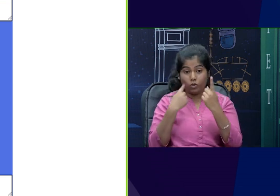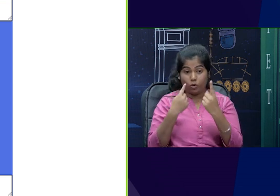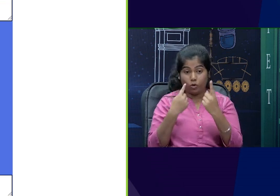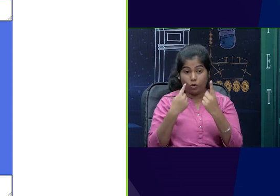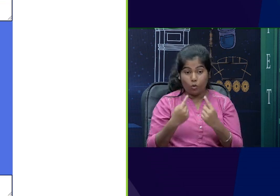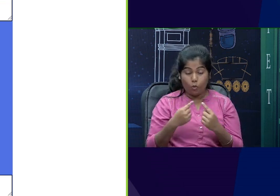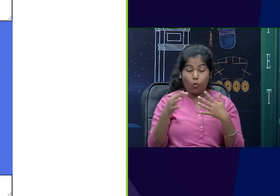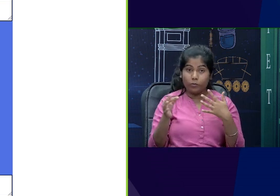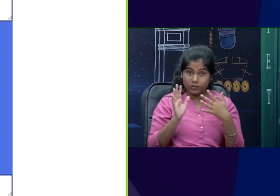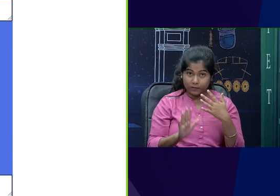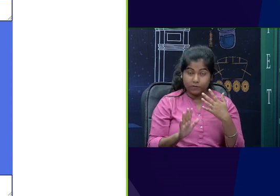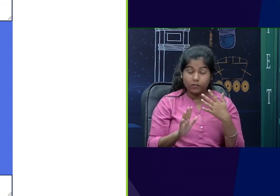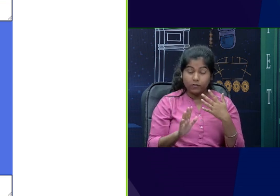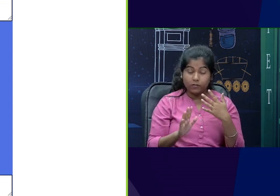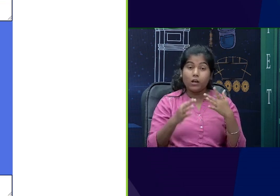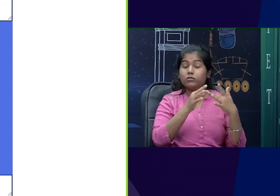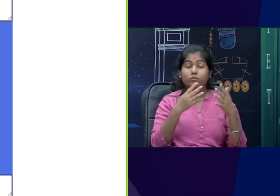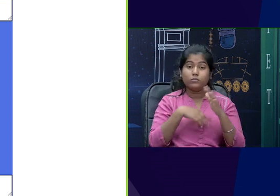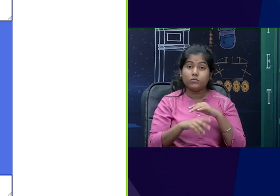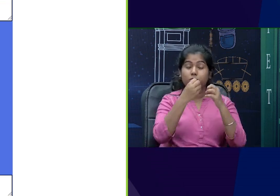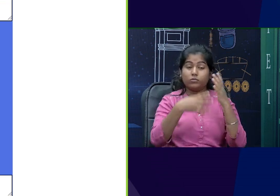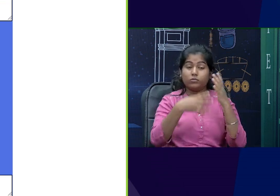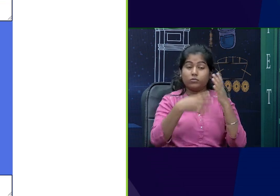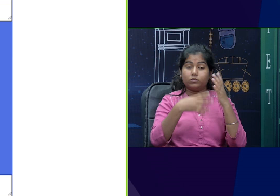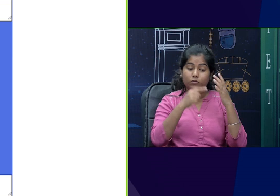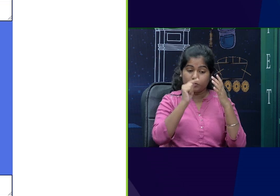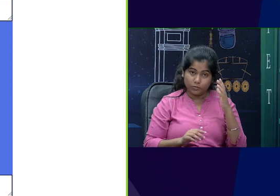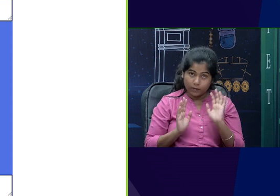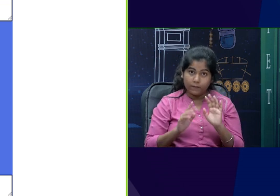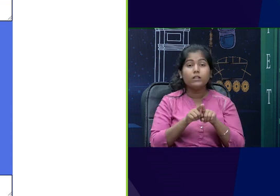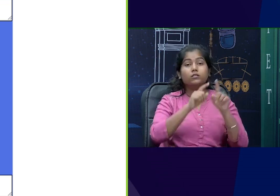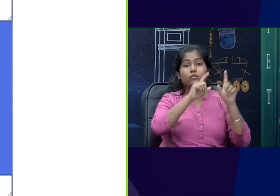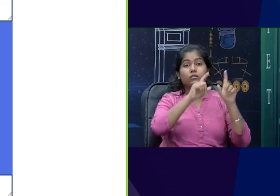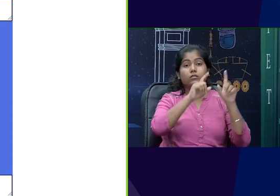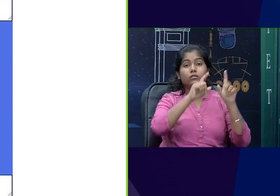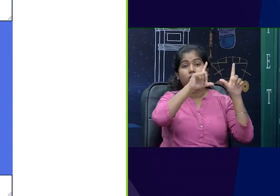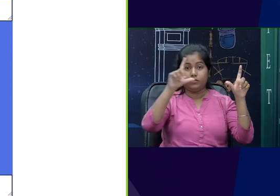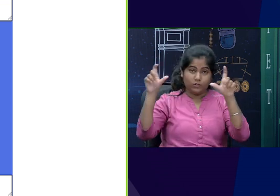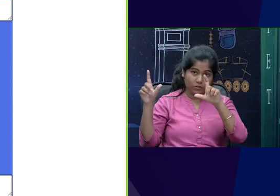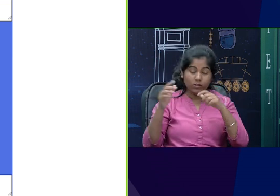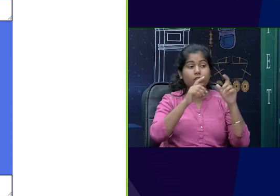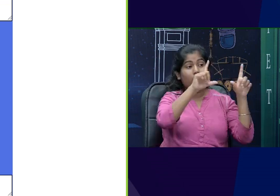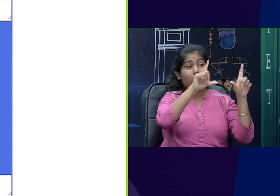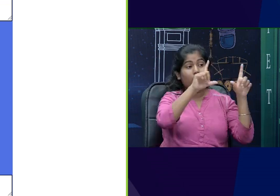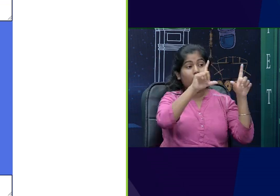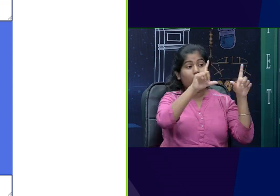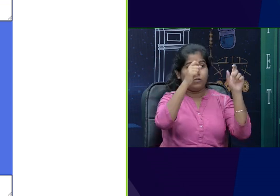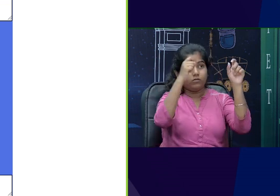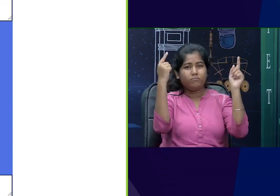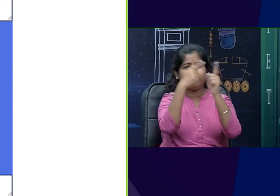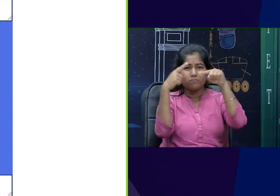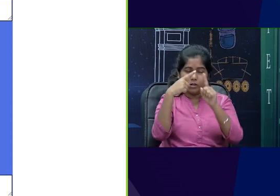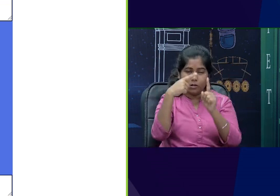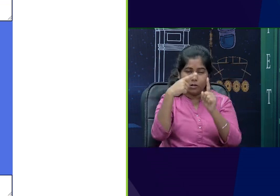के लिए भी जो इसमें बहुत सारे ऑप्शन है, आपके इमेज टू इमेज मैचिंग है, इमेज टू टेक्स्ट मैचिंग है, टेक्स्ट टू